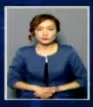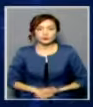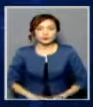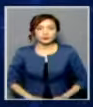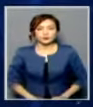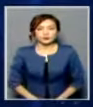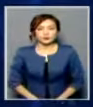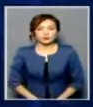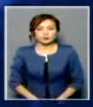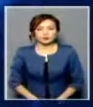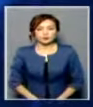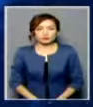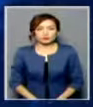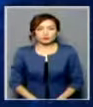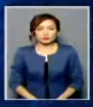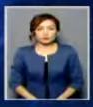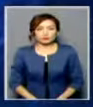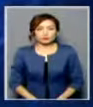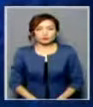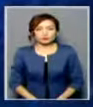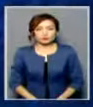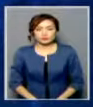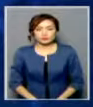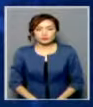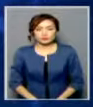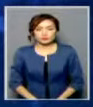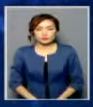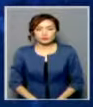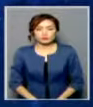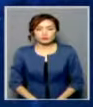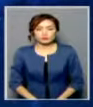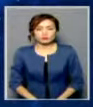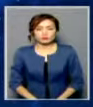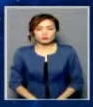Ахан Иғлам, Рабиль Ашғали, Артур Бұтбанов, жаңалық қызметі.